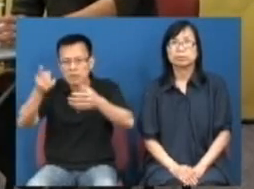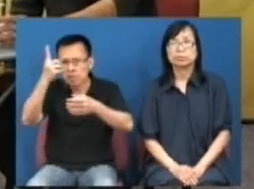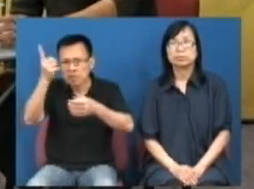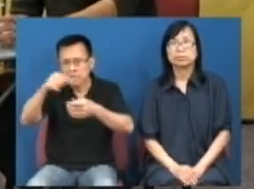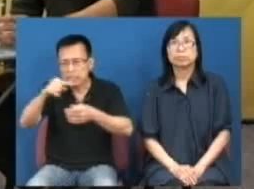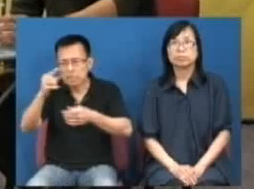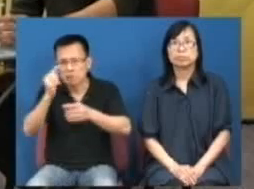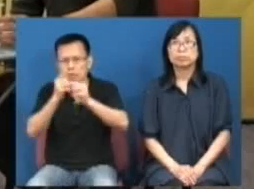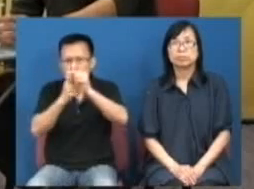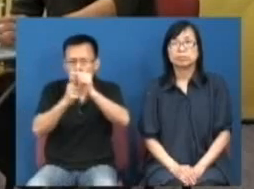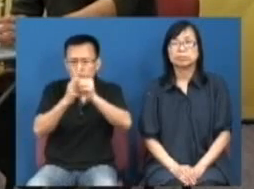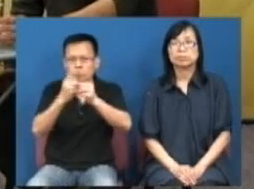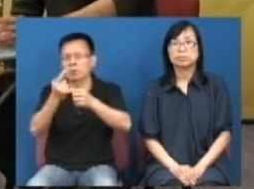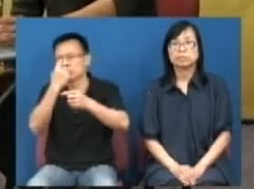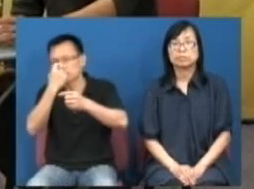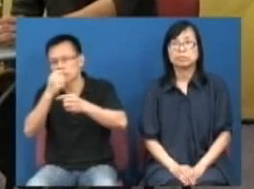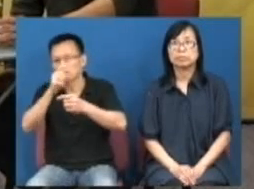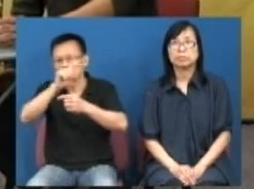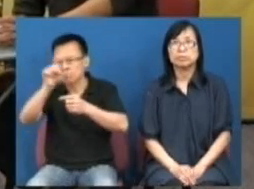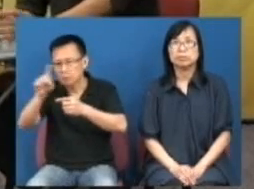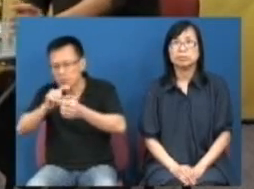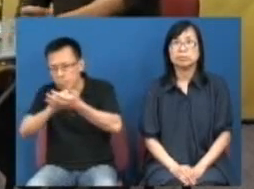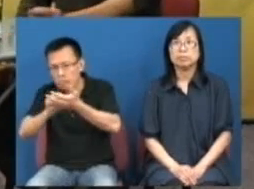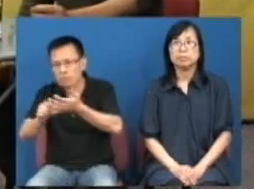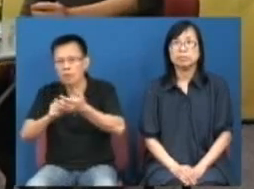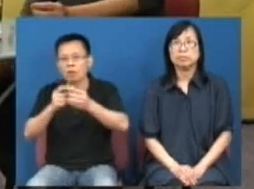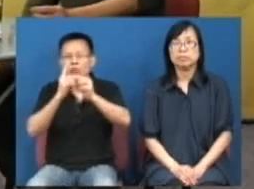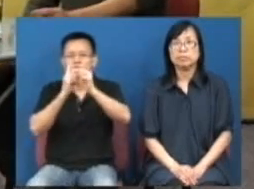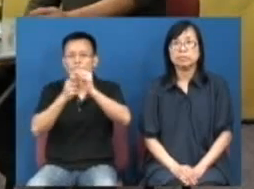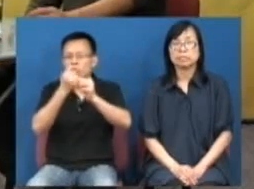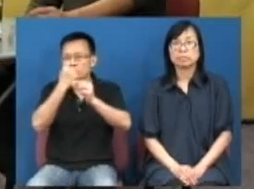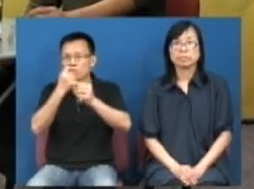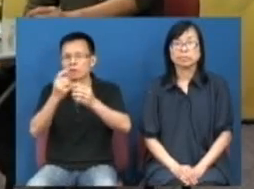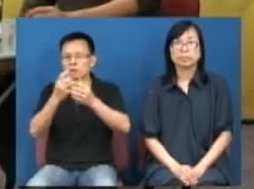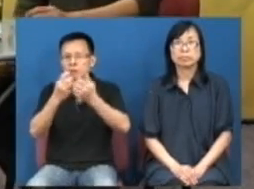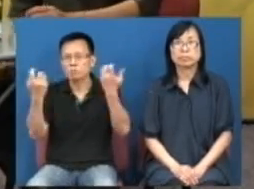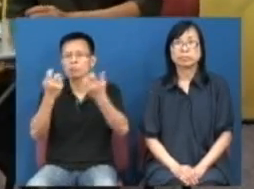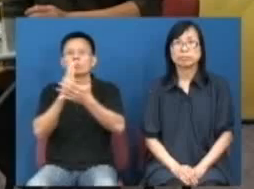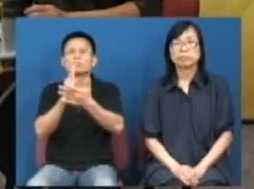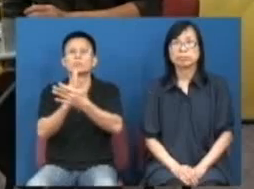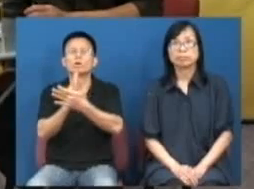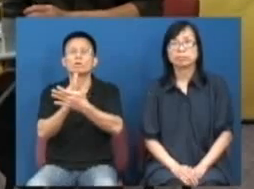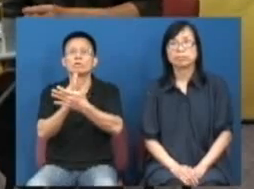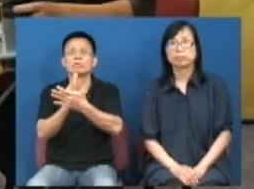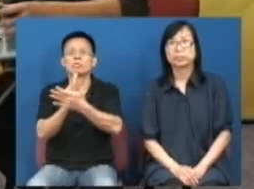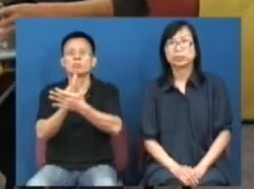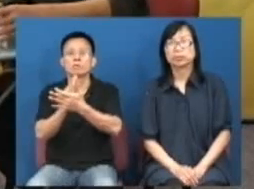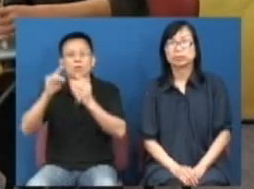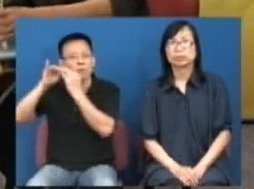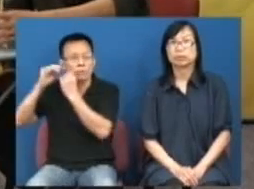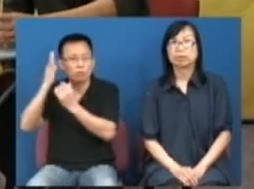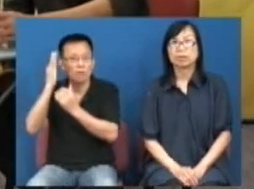又中又英，然後仲要俾阿蕭生話俾我哋知咧，原來中英文版咧係有唔同嘅。然後阿蕭生仲